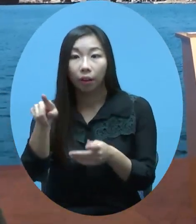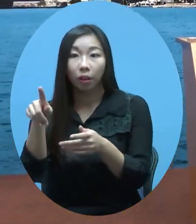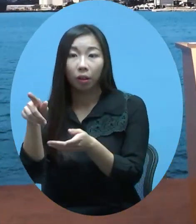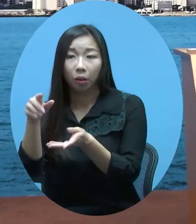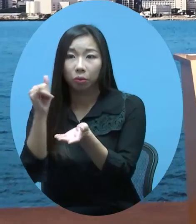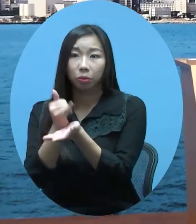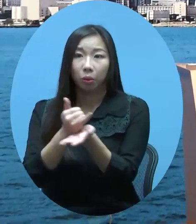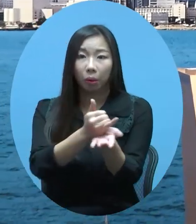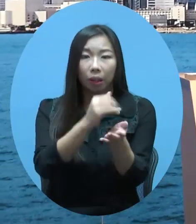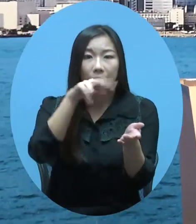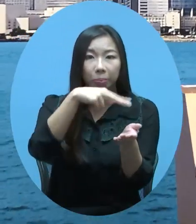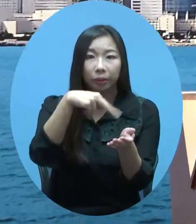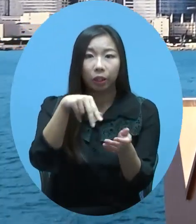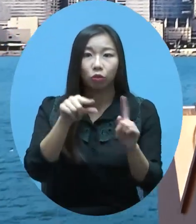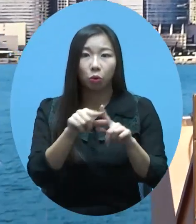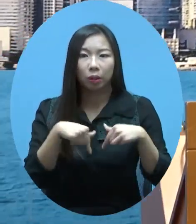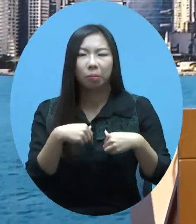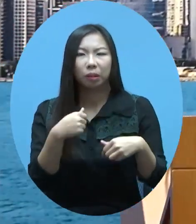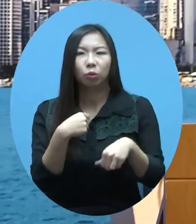心可能中間要啲時間安排。